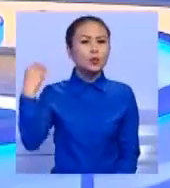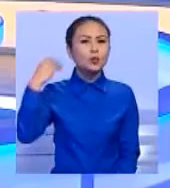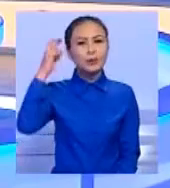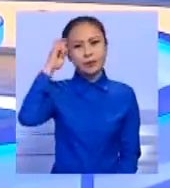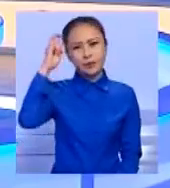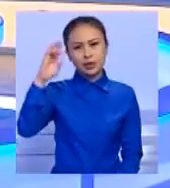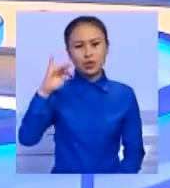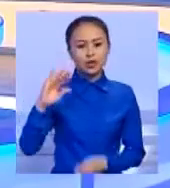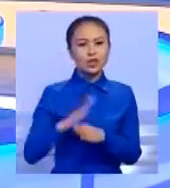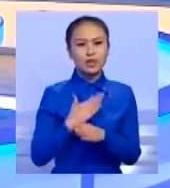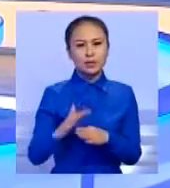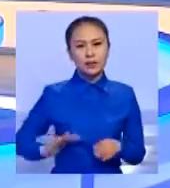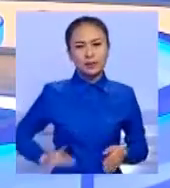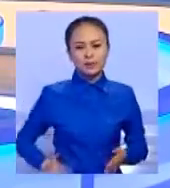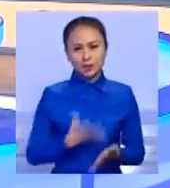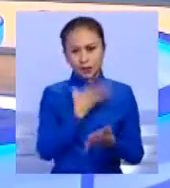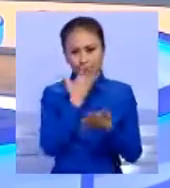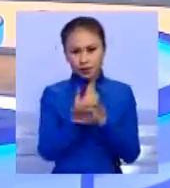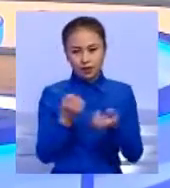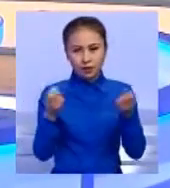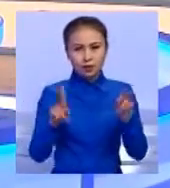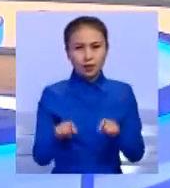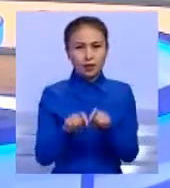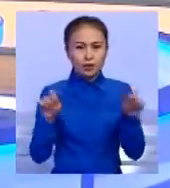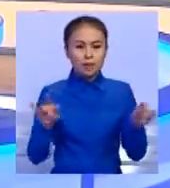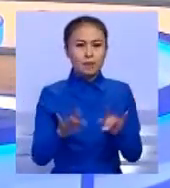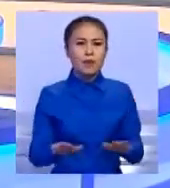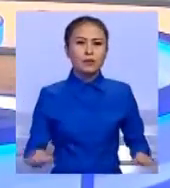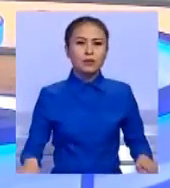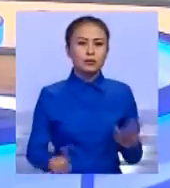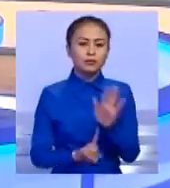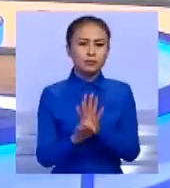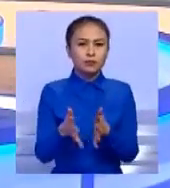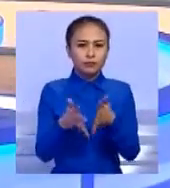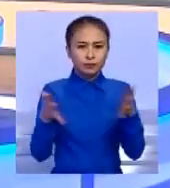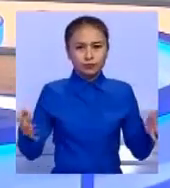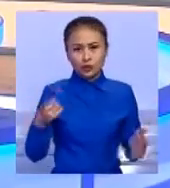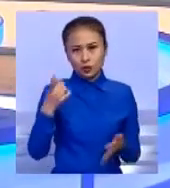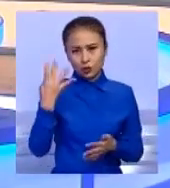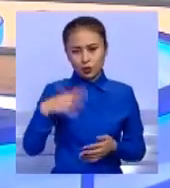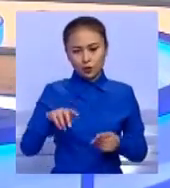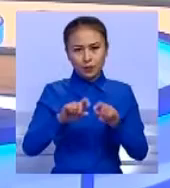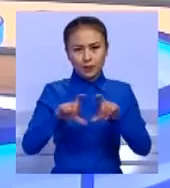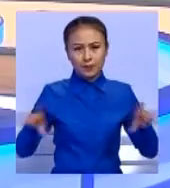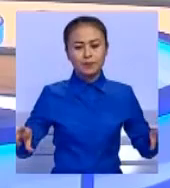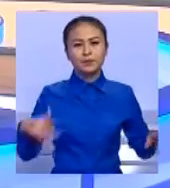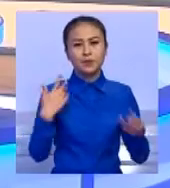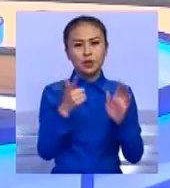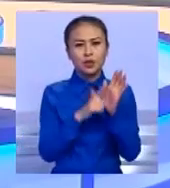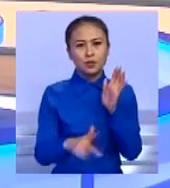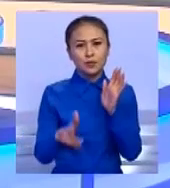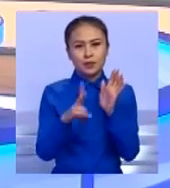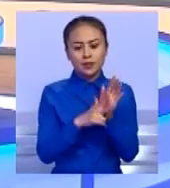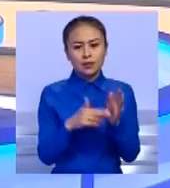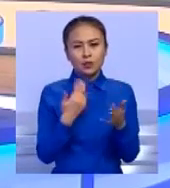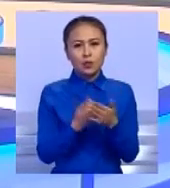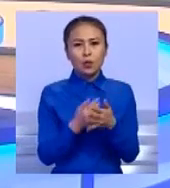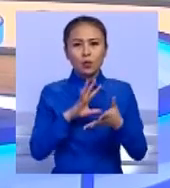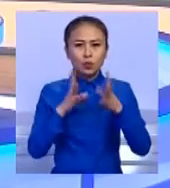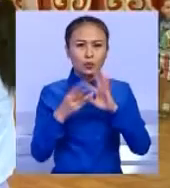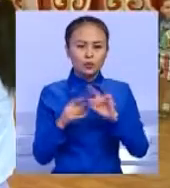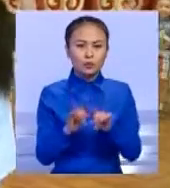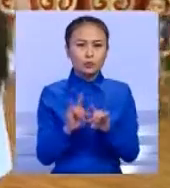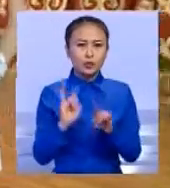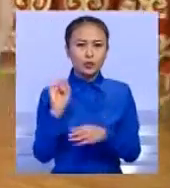Ақтөбеде мемлекеттік және жекеменшік әріптестік аясында ашылған балабақшалар саны артып келеді. Шаһардағы 140 мектепке дейінгі мекеменің